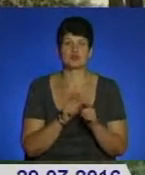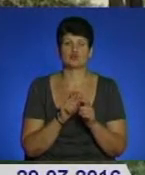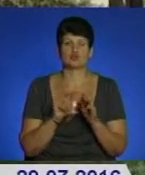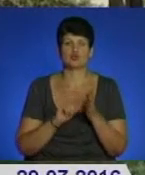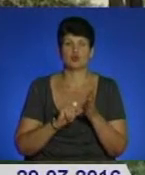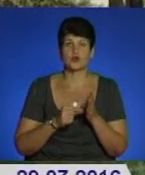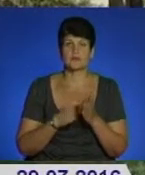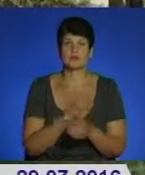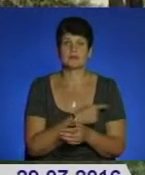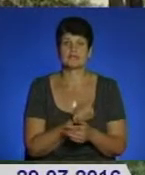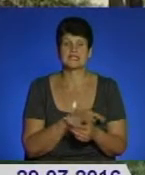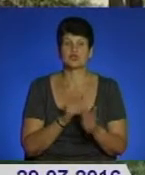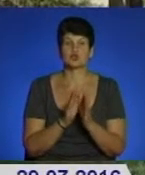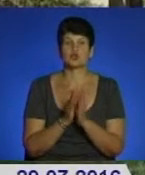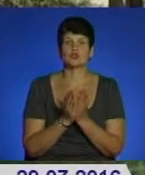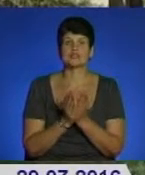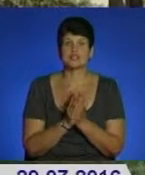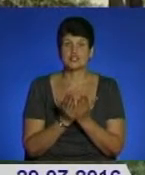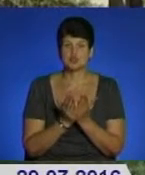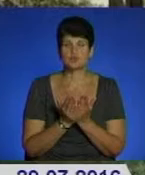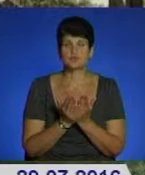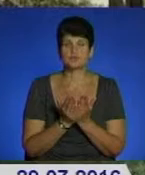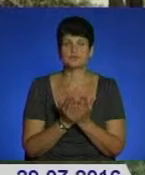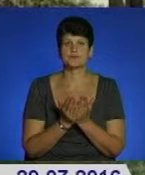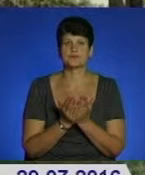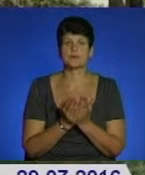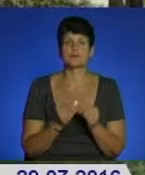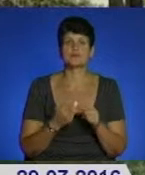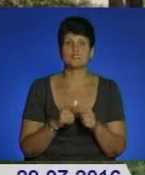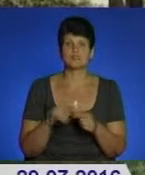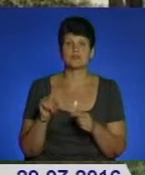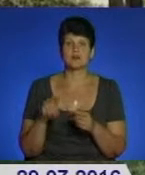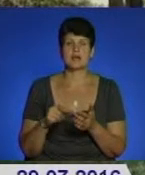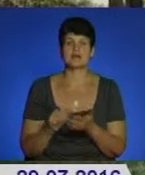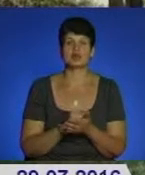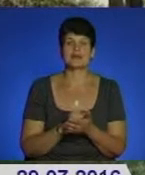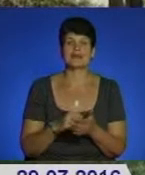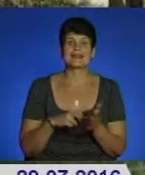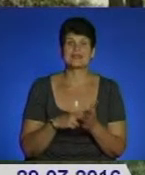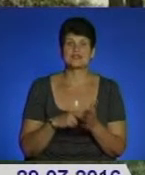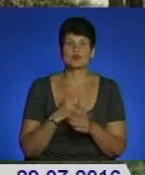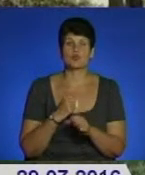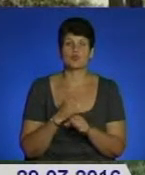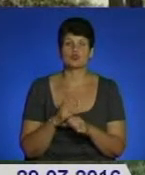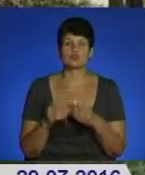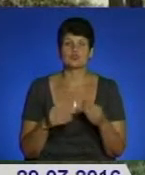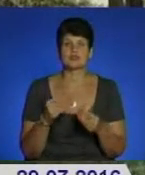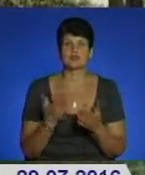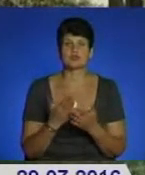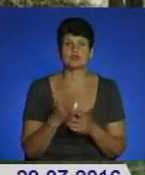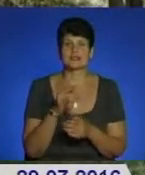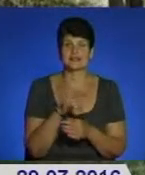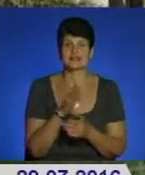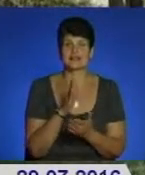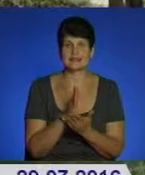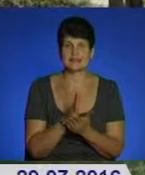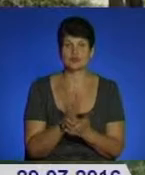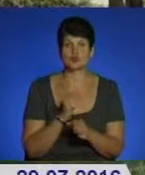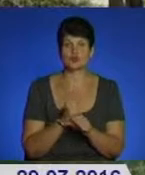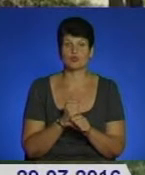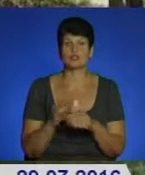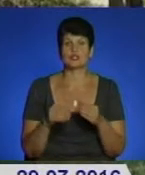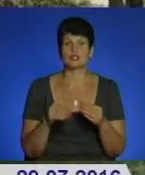ряд документів. В першу чергу це паспорт, трудова книжка, якщо така є, із записом про трудовий досвід, документ про освіту, одну